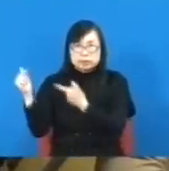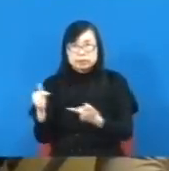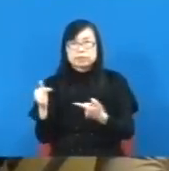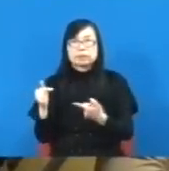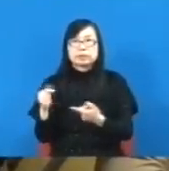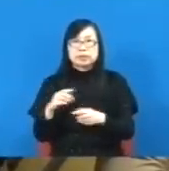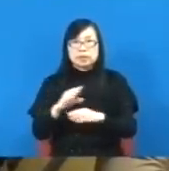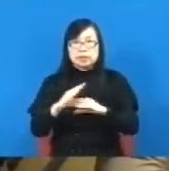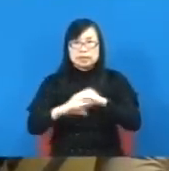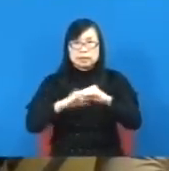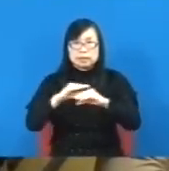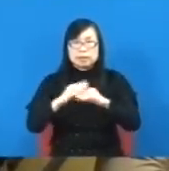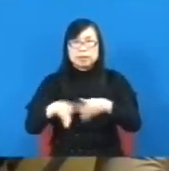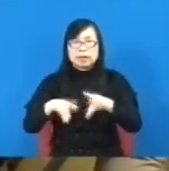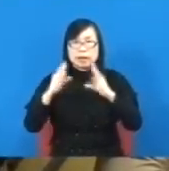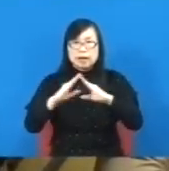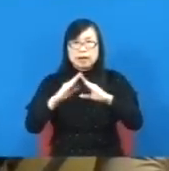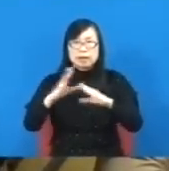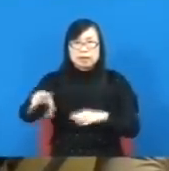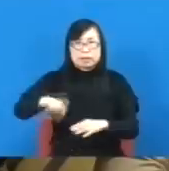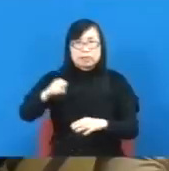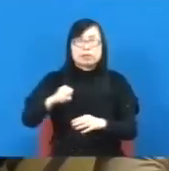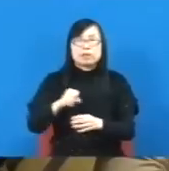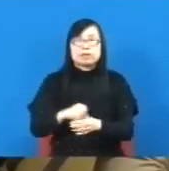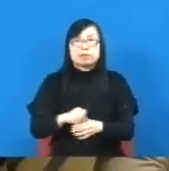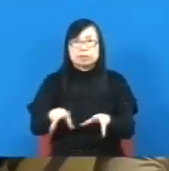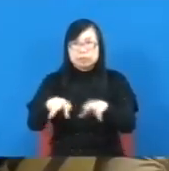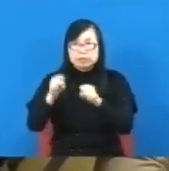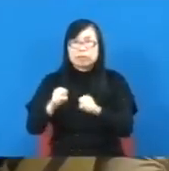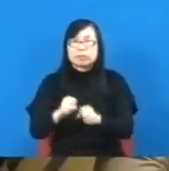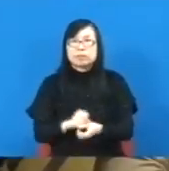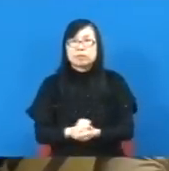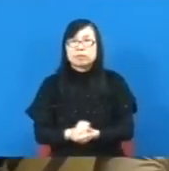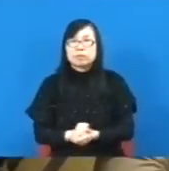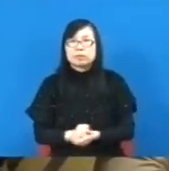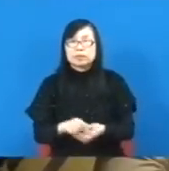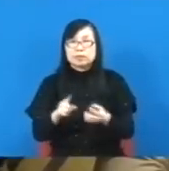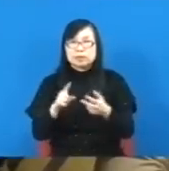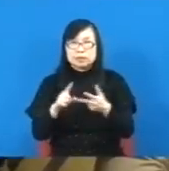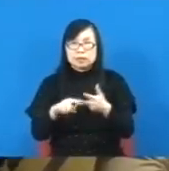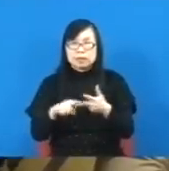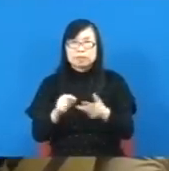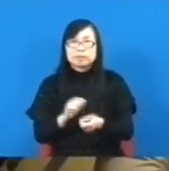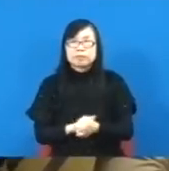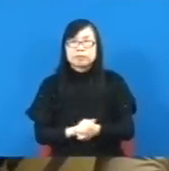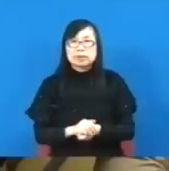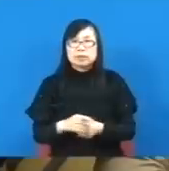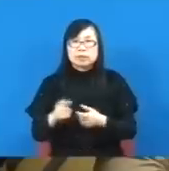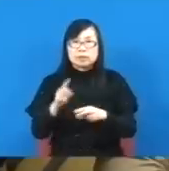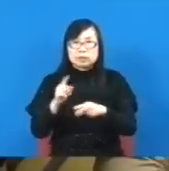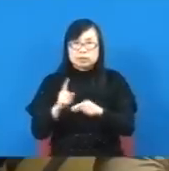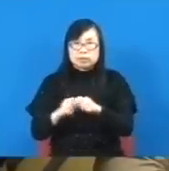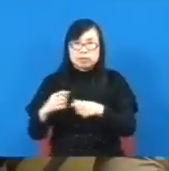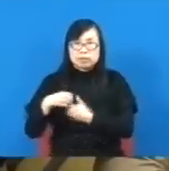呢個建制派又救過佢啦，即係民建聯啊嗰陣啦，工聯會啦。咁跟住仲有一個。叫做共產黨就救過去